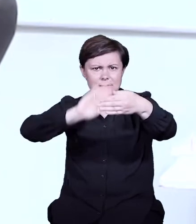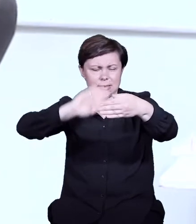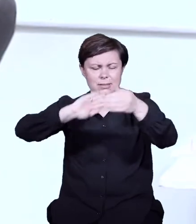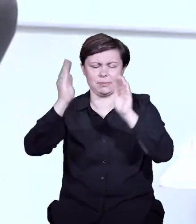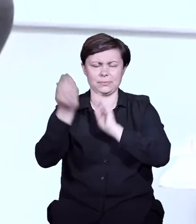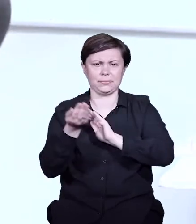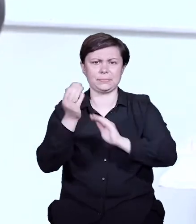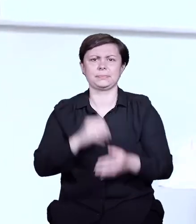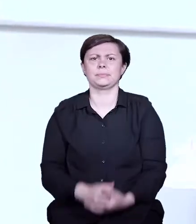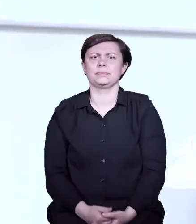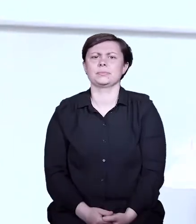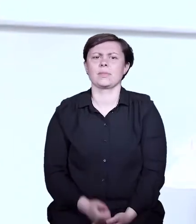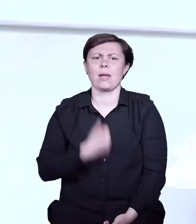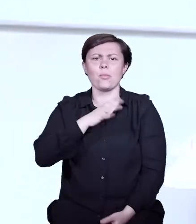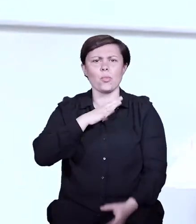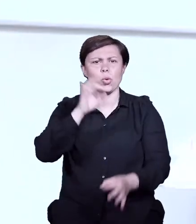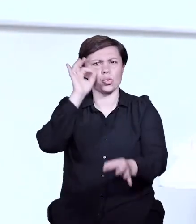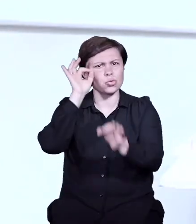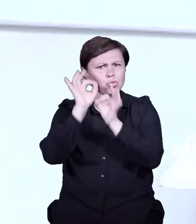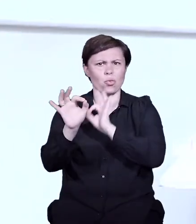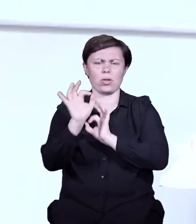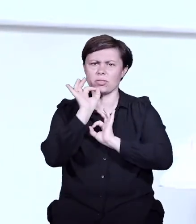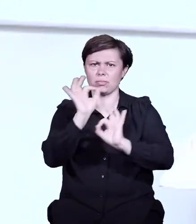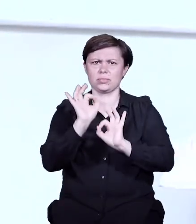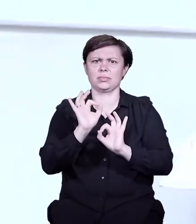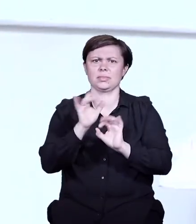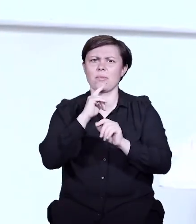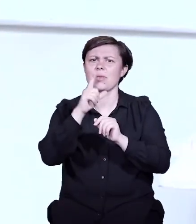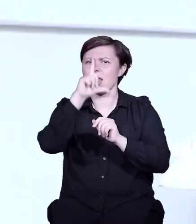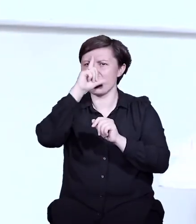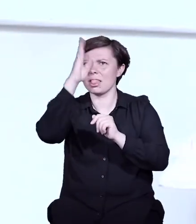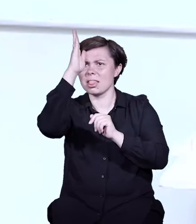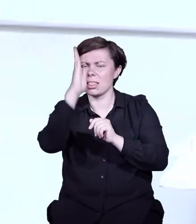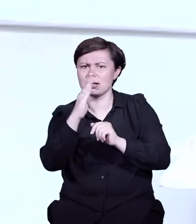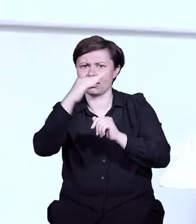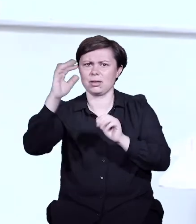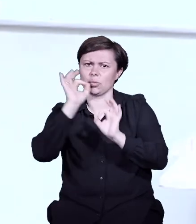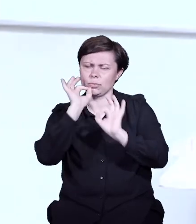wyprowadzić, żeby była precyzyjna linia